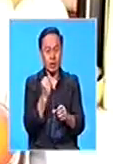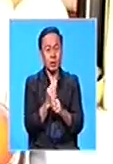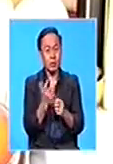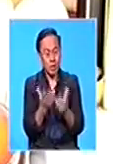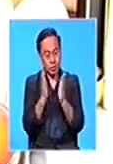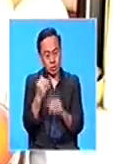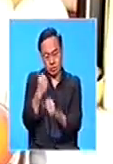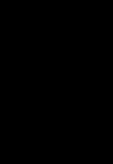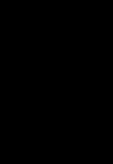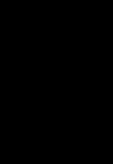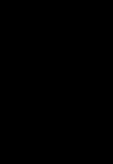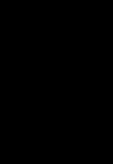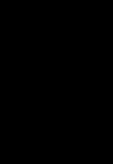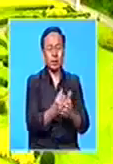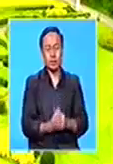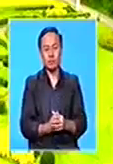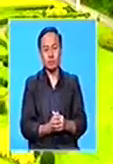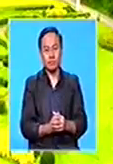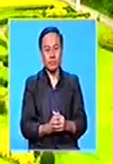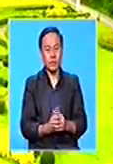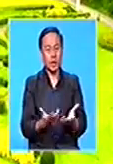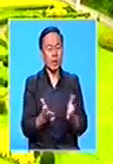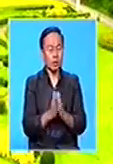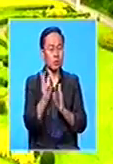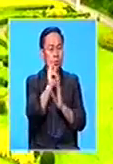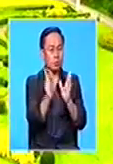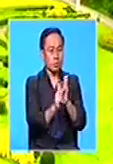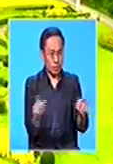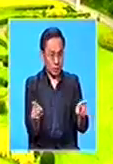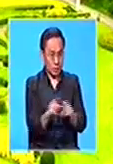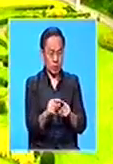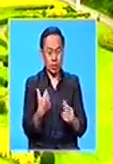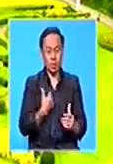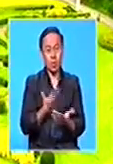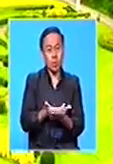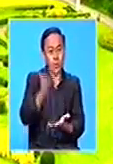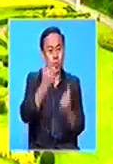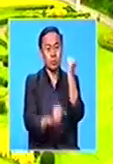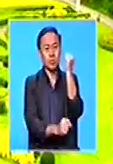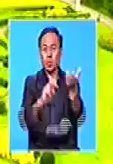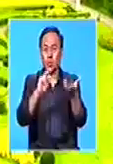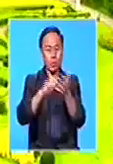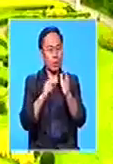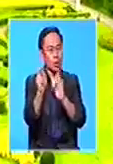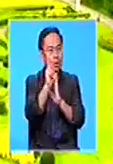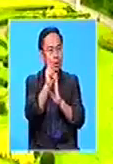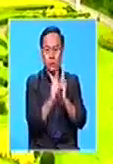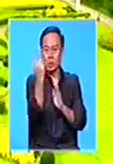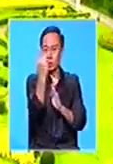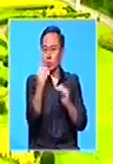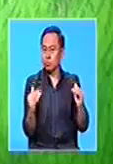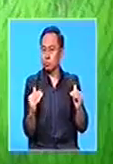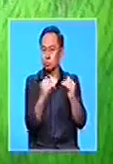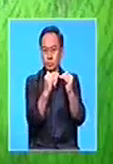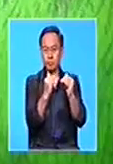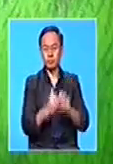จะไม่ไปทำผิดกฎหมายทุกคนจะต้องอยู่ภายใต้กฎหมายเดียวกันนะครับไม่ว่าจะยากดีมีจนต้องอยู่ภายใต้กฎหมายเดียวกันผ